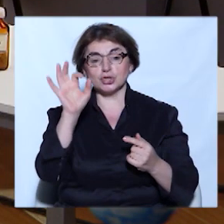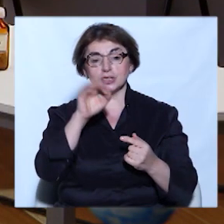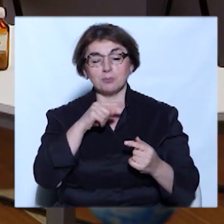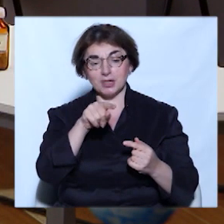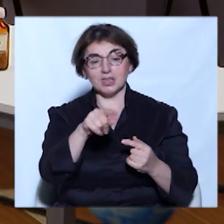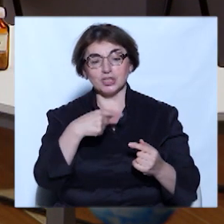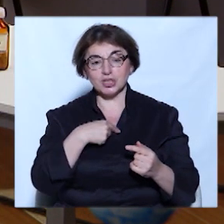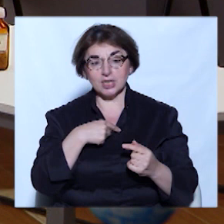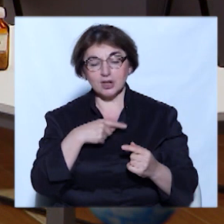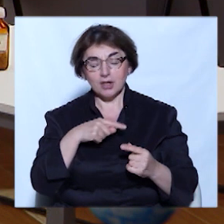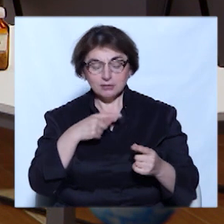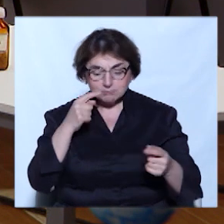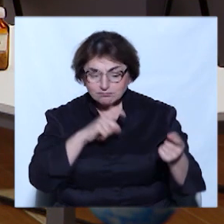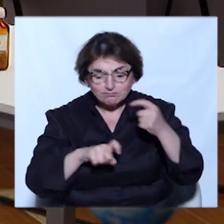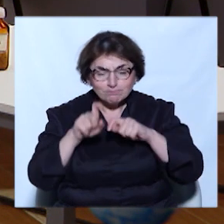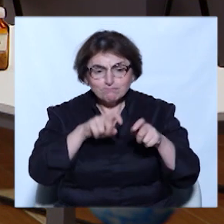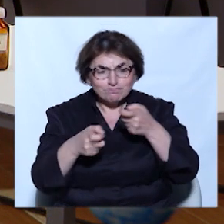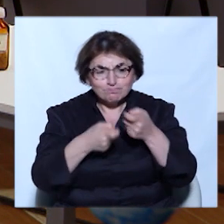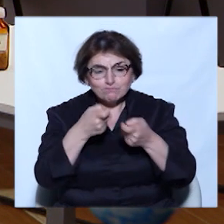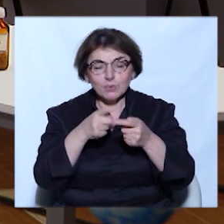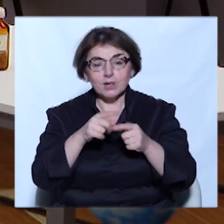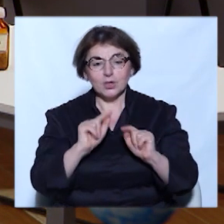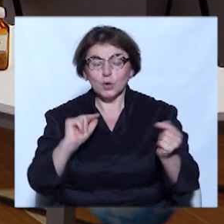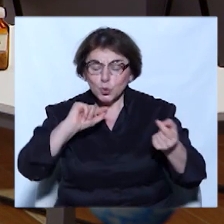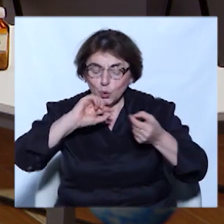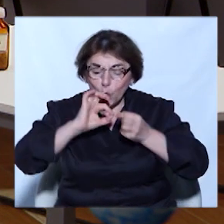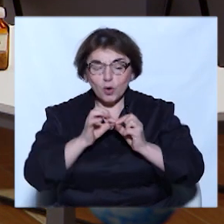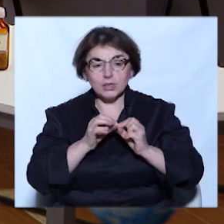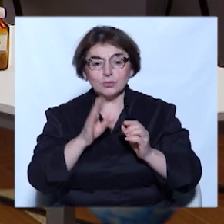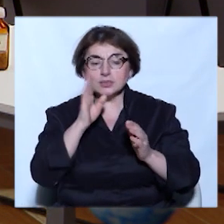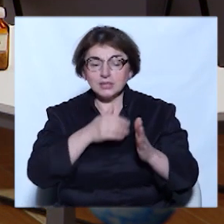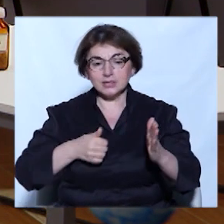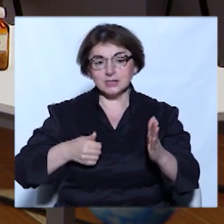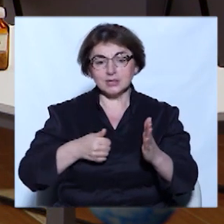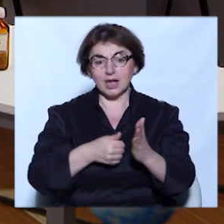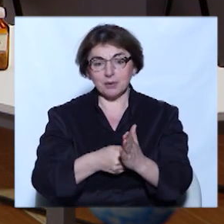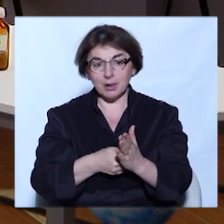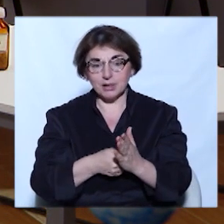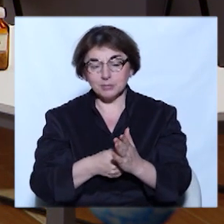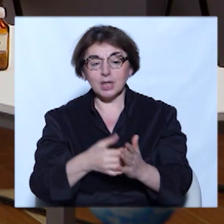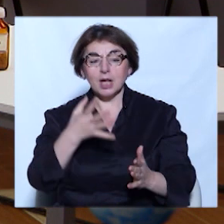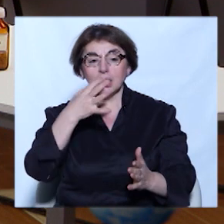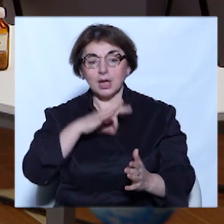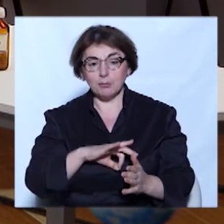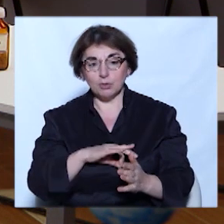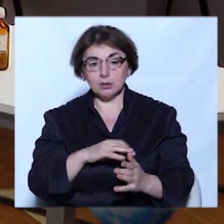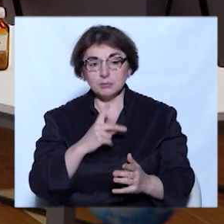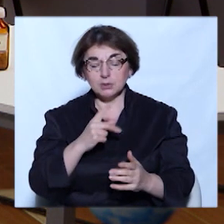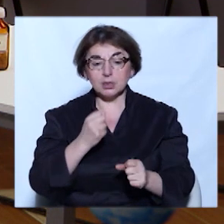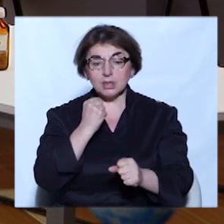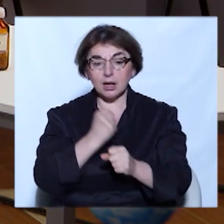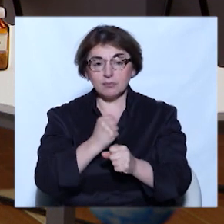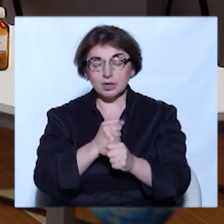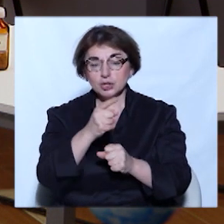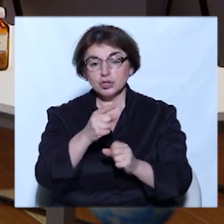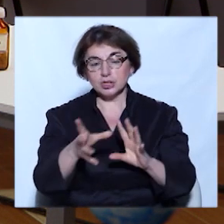შენ დღეს მინდა ვიჩხირკედელაოთ კონკრეტულად წყლის საშუალებით და გამოყენებით მინდა დავამზადო